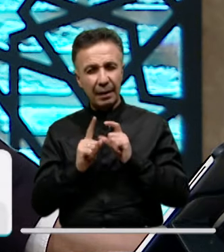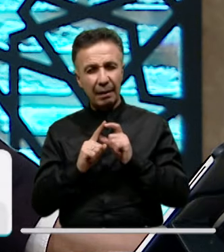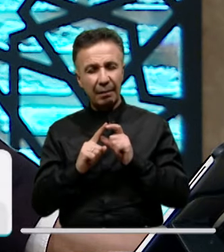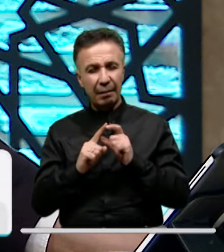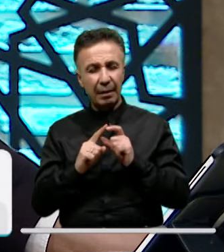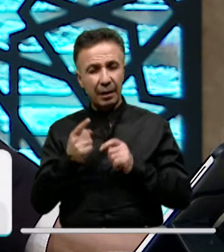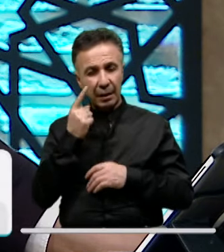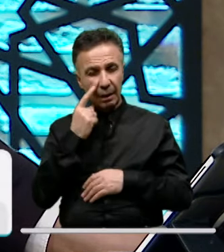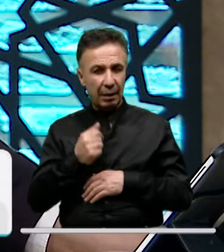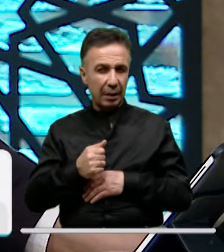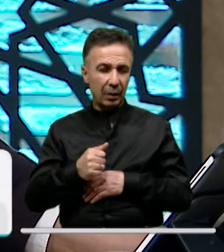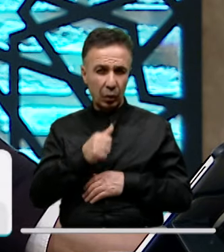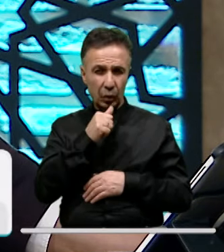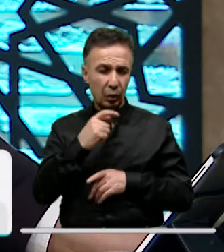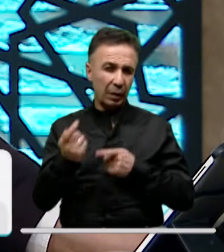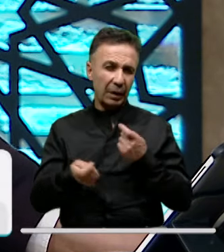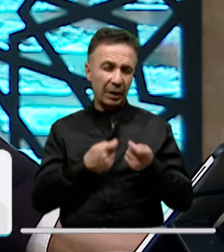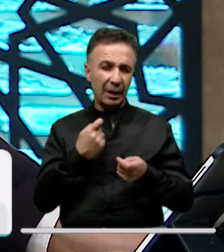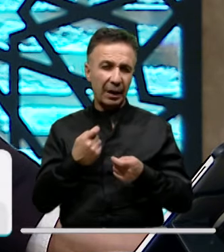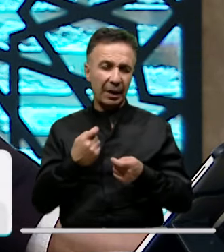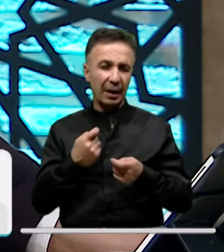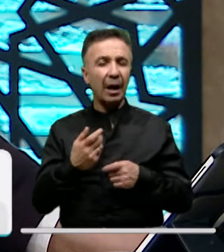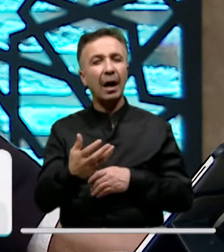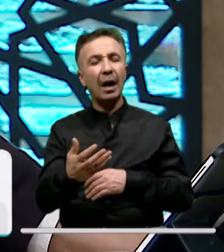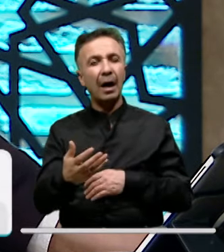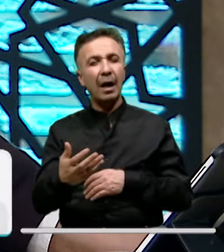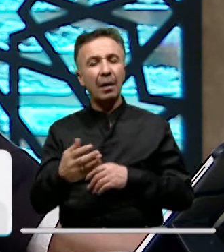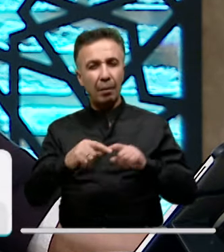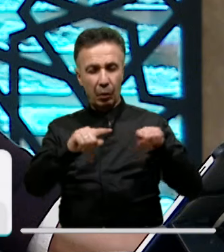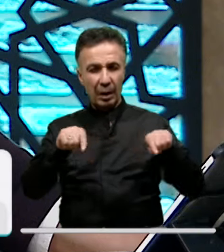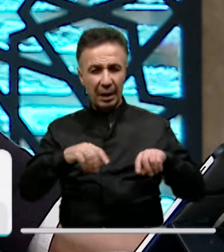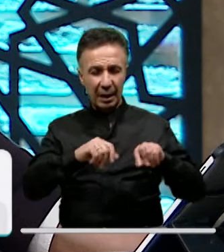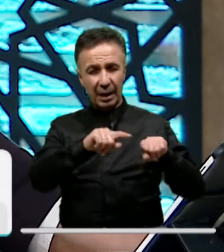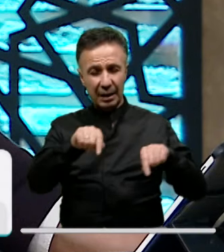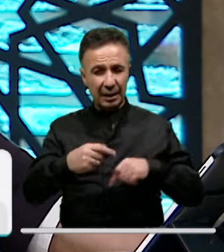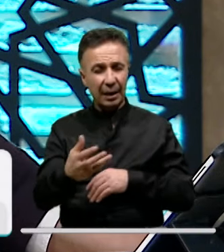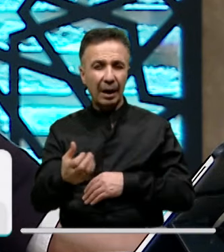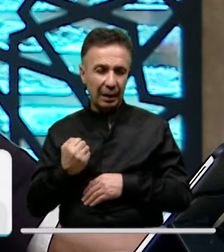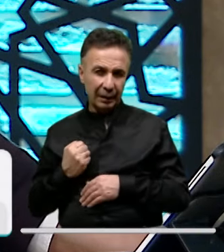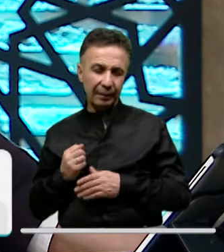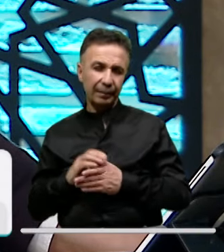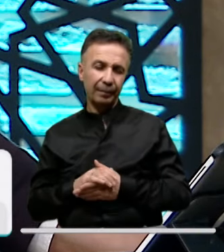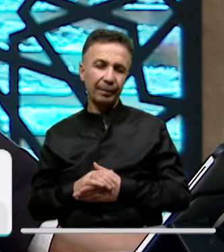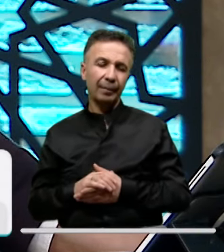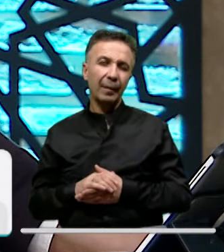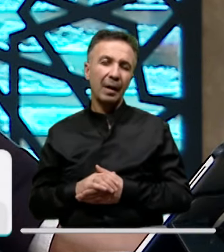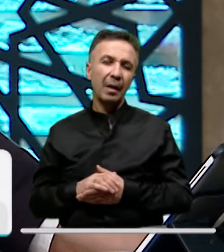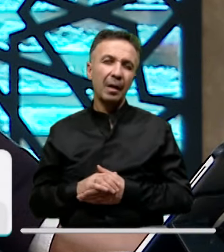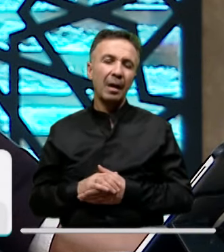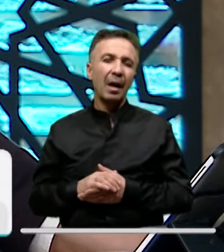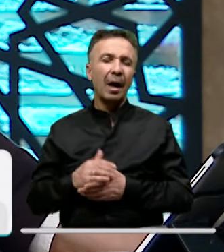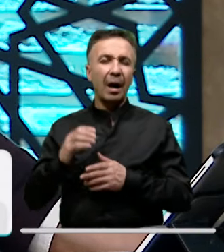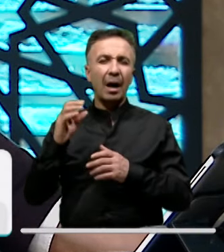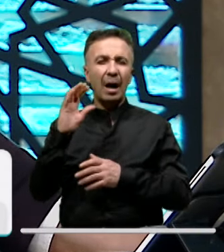bu arazinin mülkiyetini kendine aldı. 10 yıldır bu planlanan işlemler henüz olmadığı için ve gerçekleşmediği için